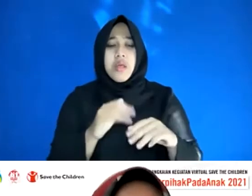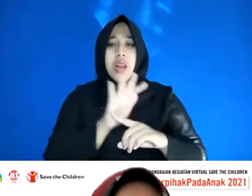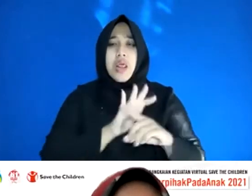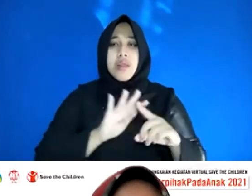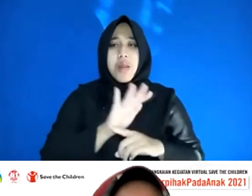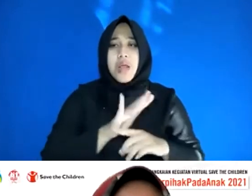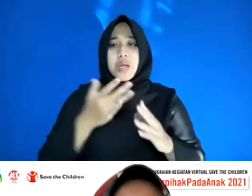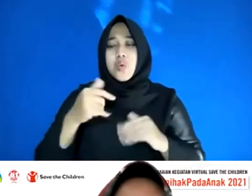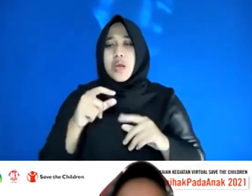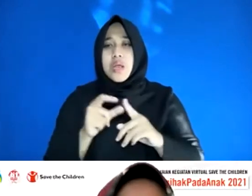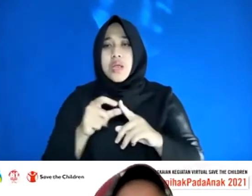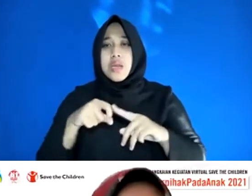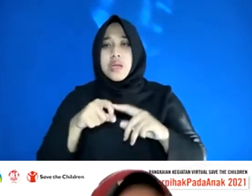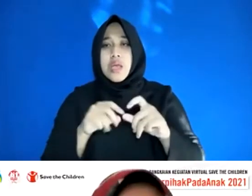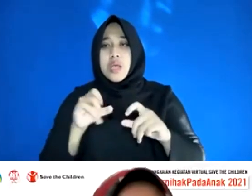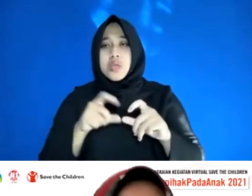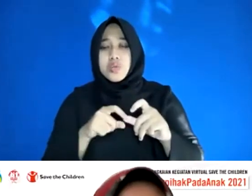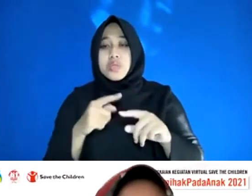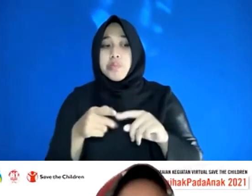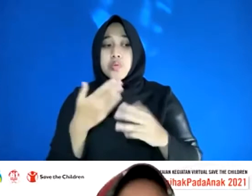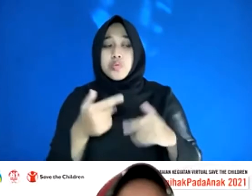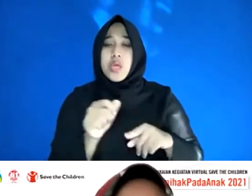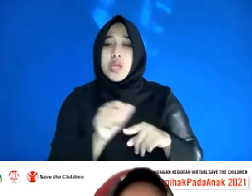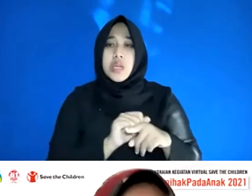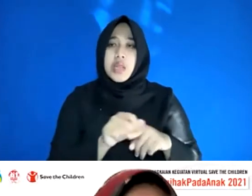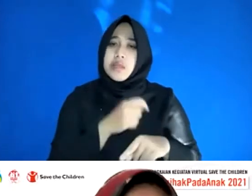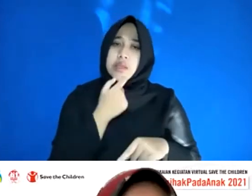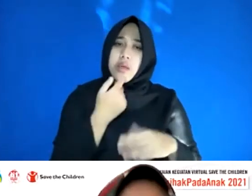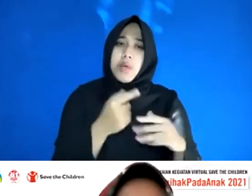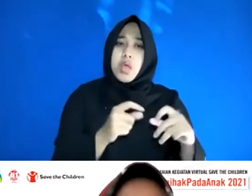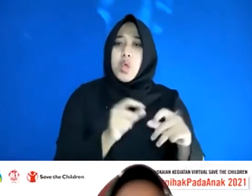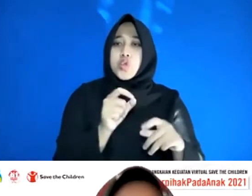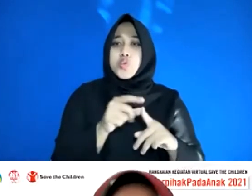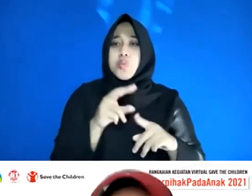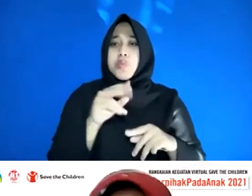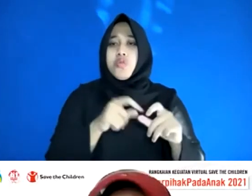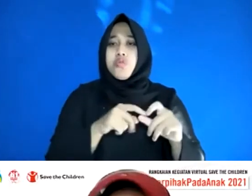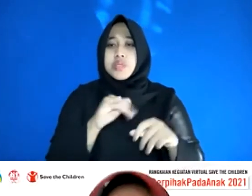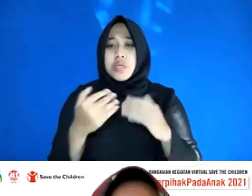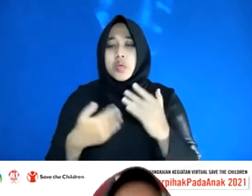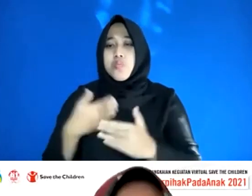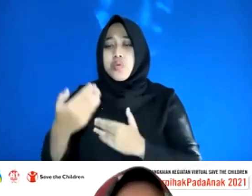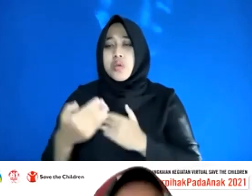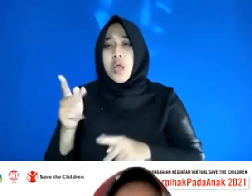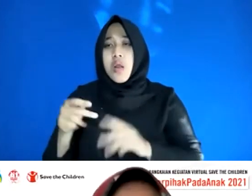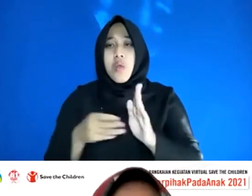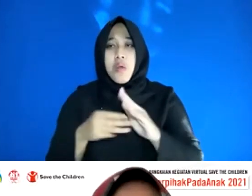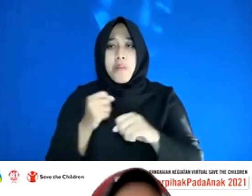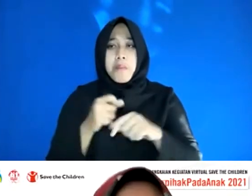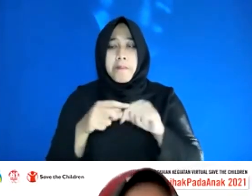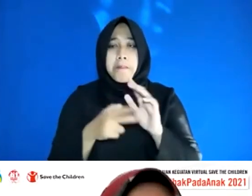atau Kesos, tapi dia sudah dilatih tentang supervisi. Kemudian kalau magang itu